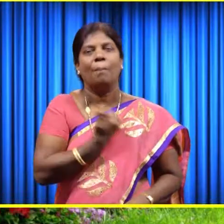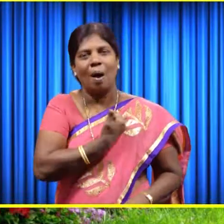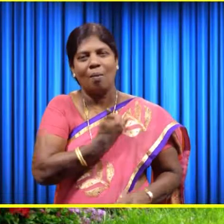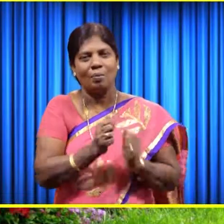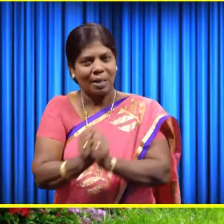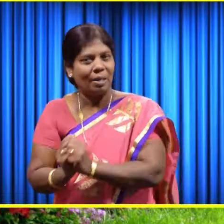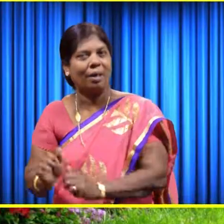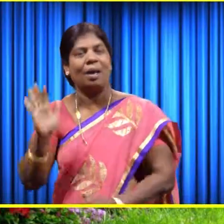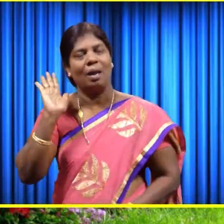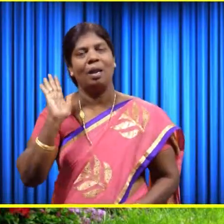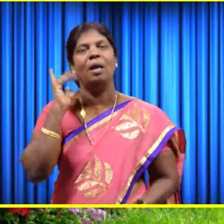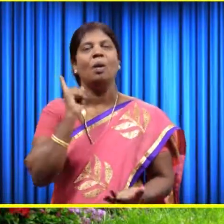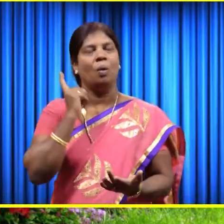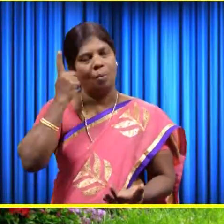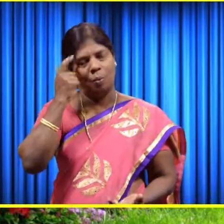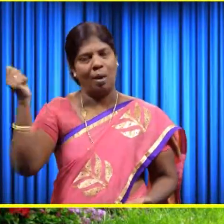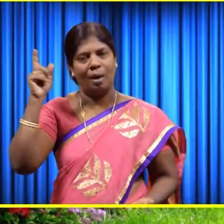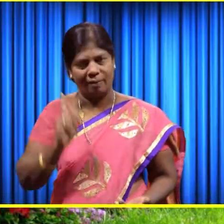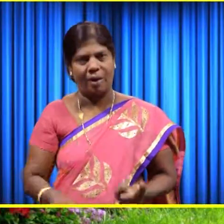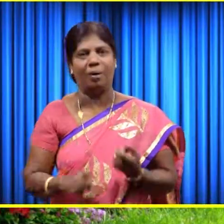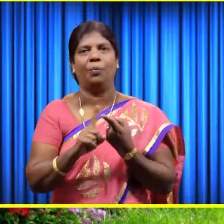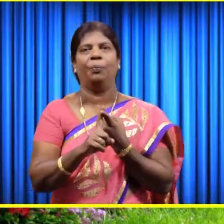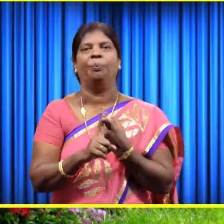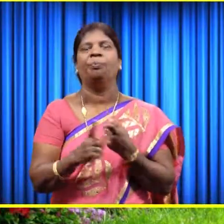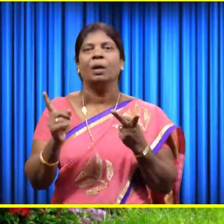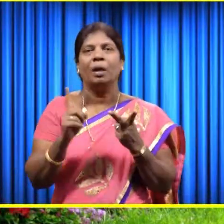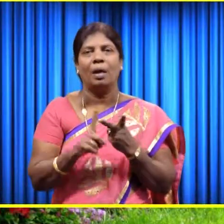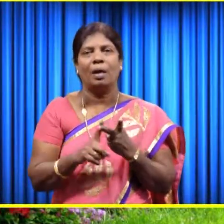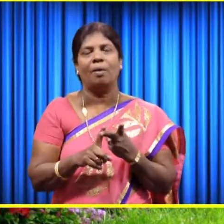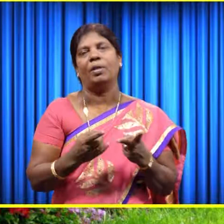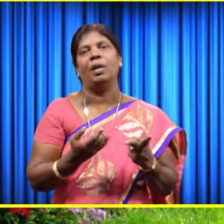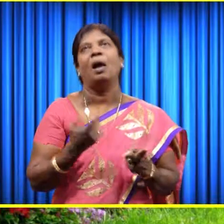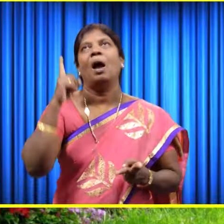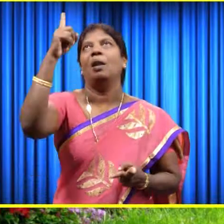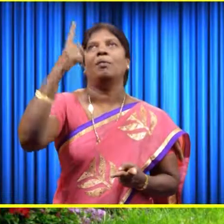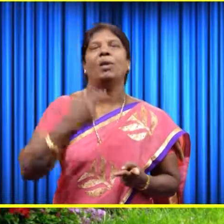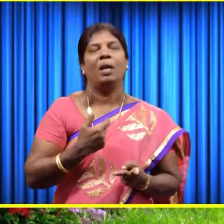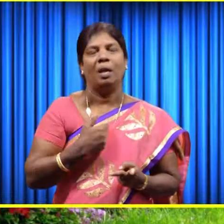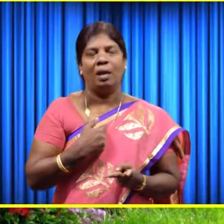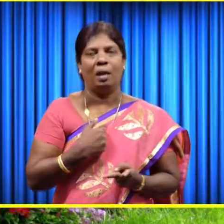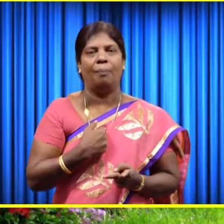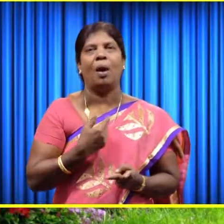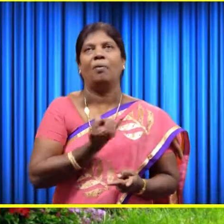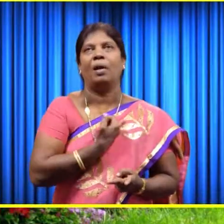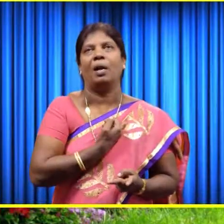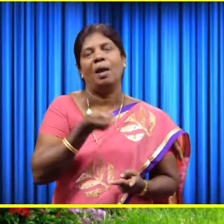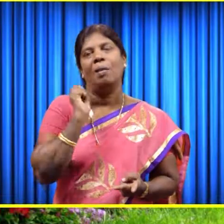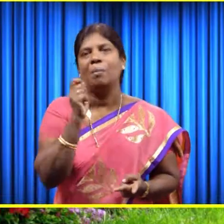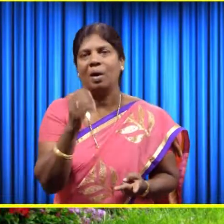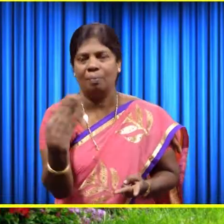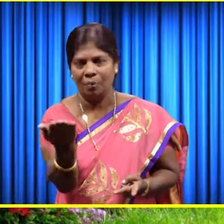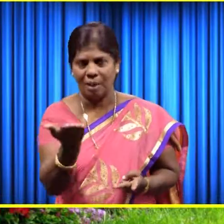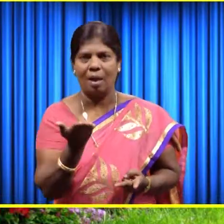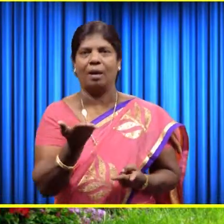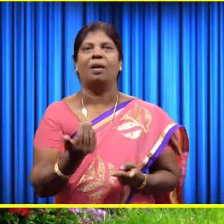நீங்கள் இயேசுவின் இடத்தில் வந்து உங்களுடைய பாவ நிலையை ஒத்துக்கொண்டு, ஆண்டவரே இயேசுவே, என் பாவங்களை மன்னியும்